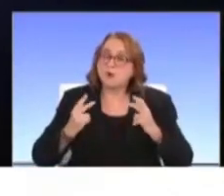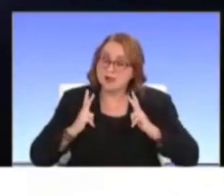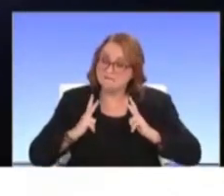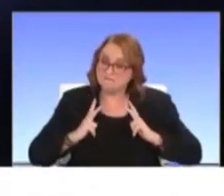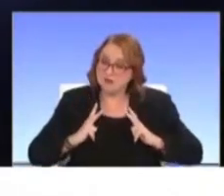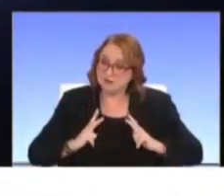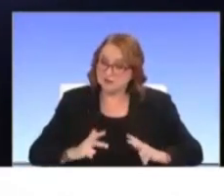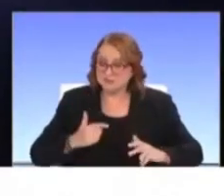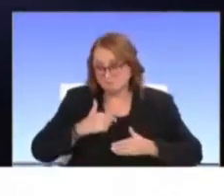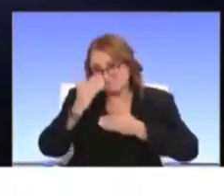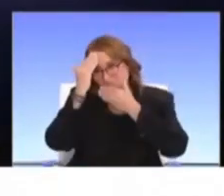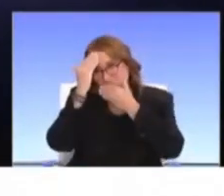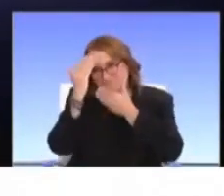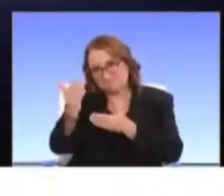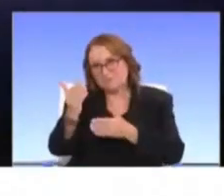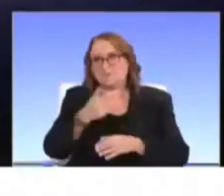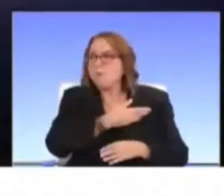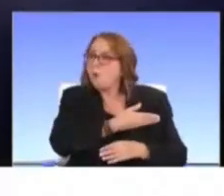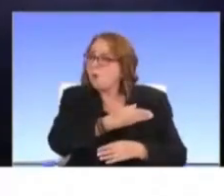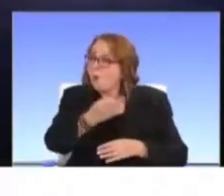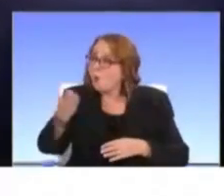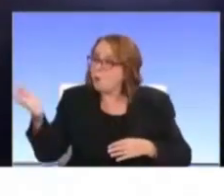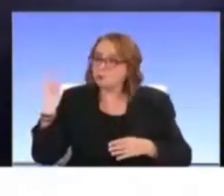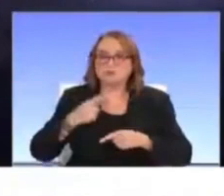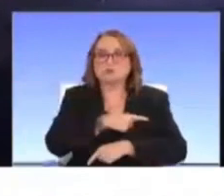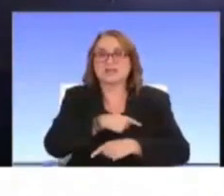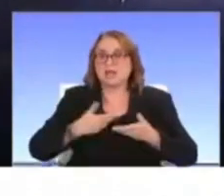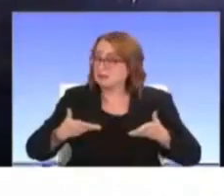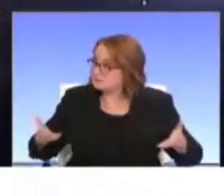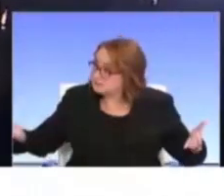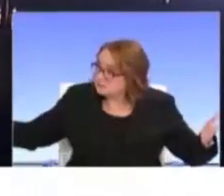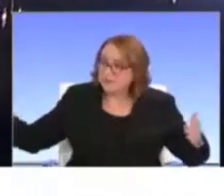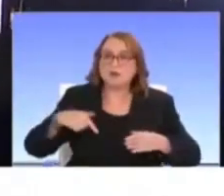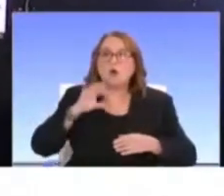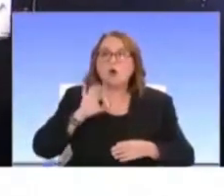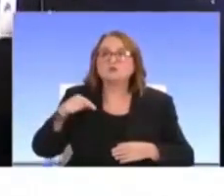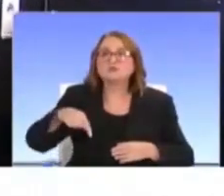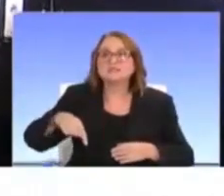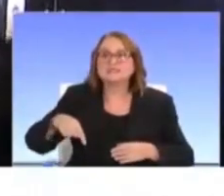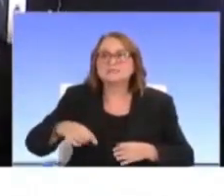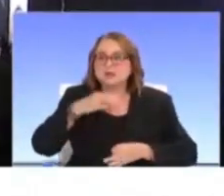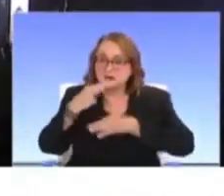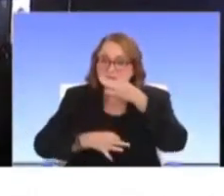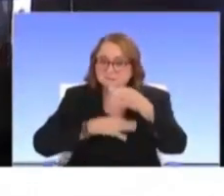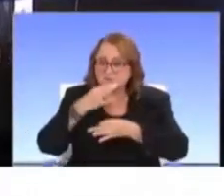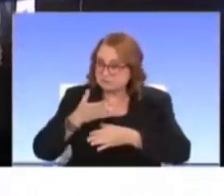Ευρωπαϊκής Ένωσης. Άρα και έχει προβλέψει από τώρα μια σύνοδο κορυφής στους πρώτους μήνες του 2022 για την ευρωπαϊκή αμυντική